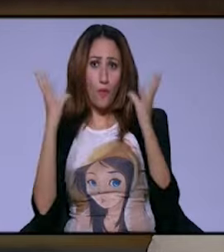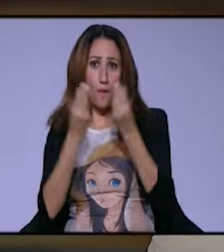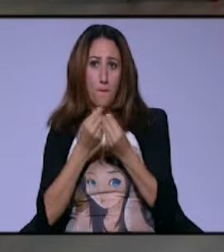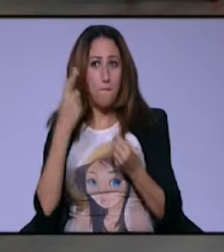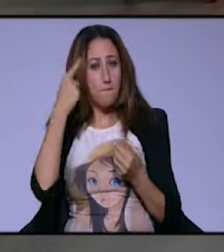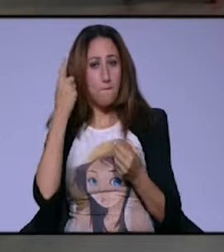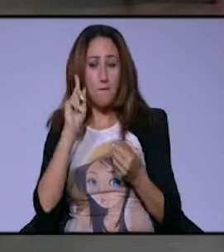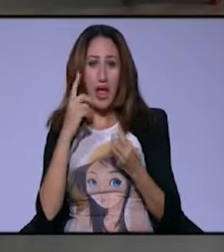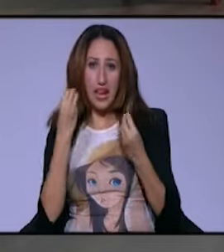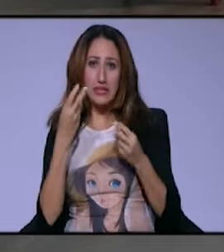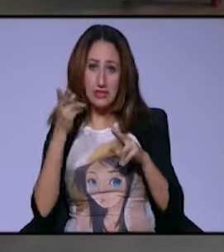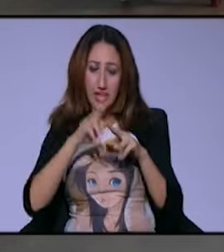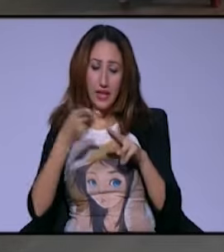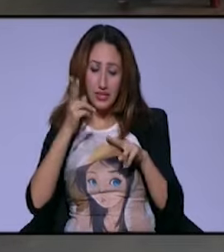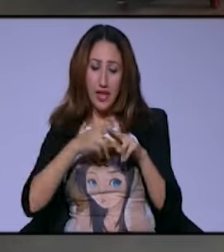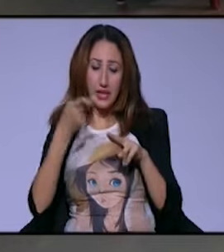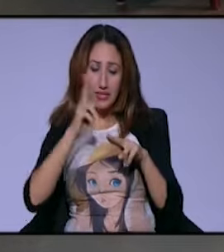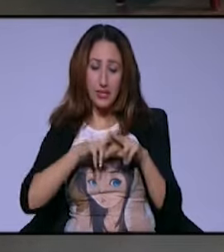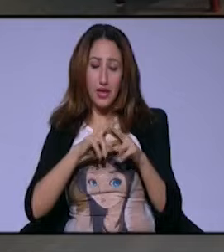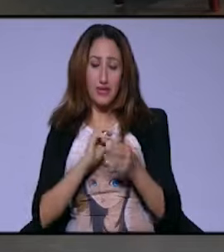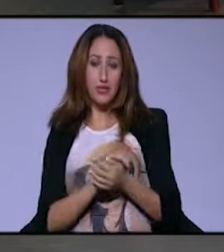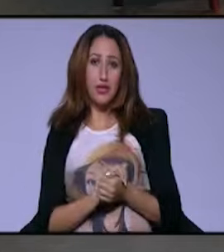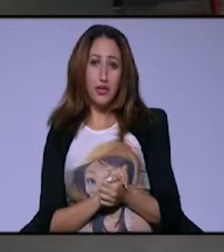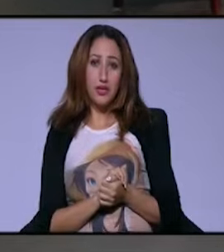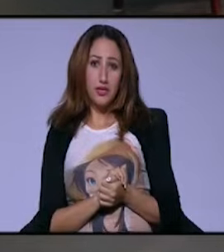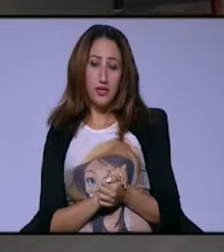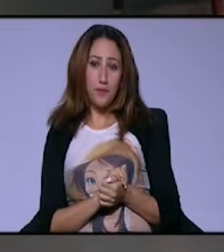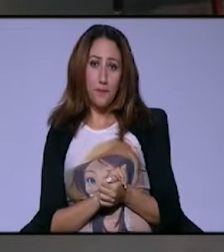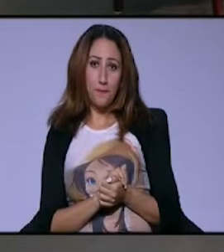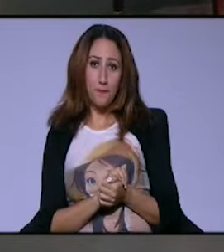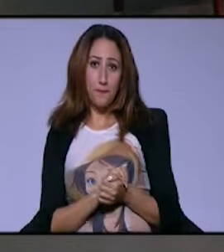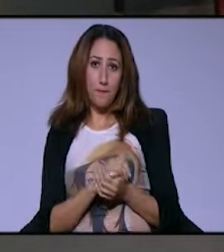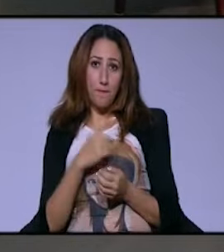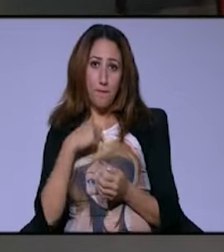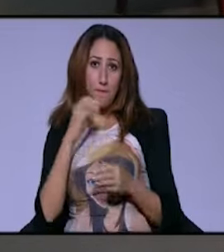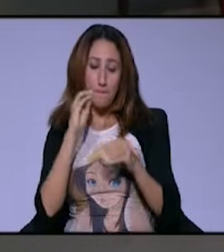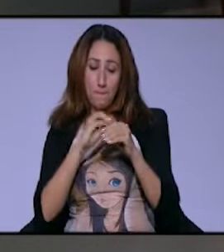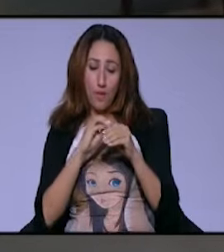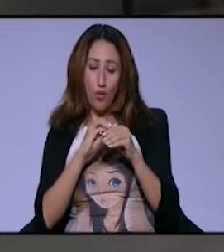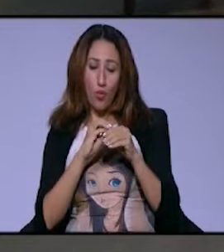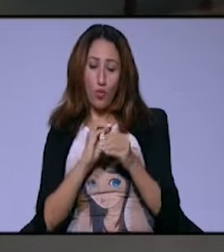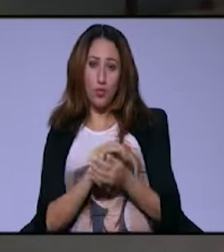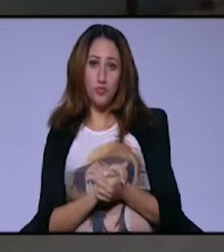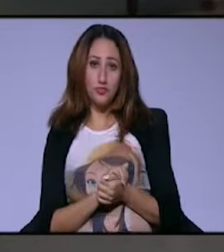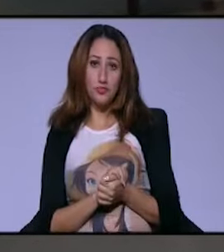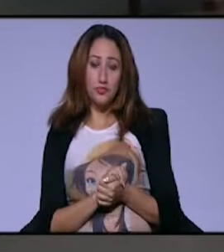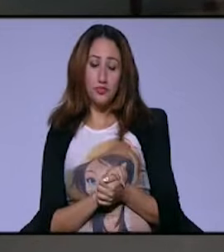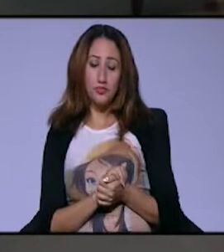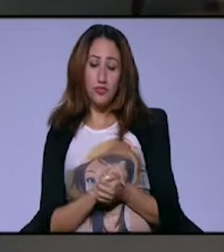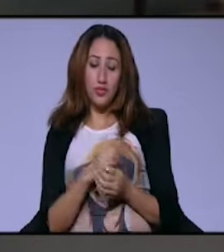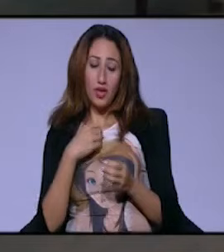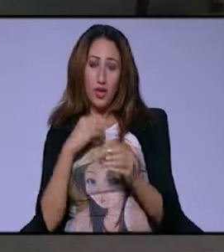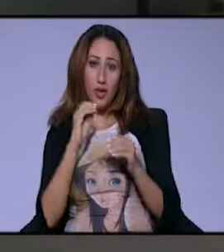عارفوا ليس قصدي من الجنان ليس قصدي